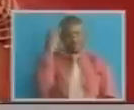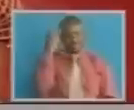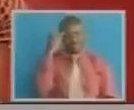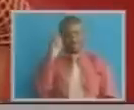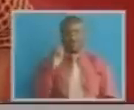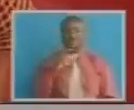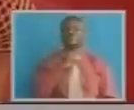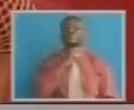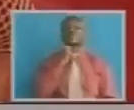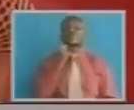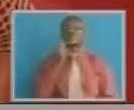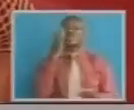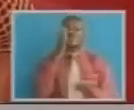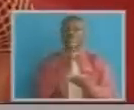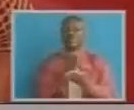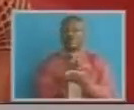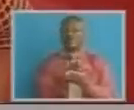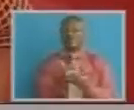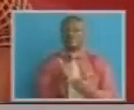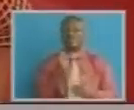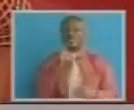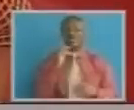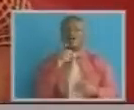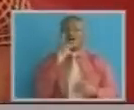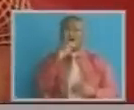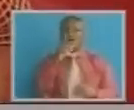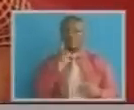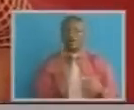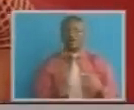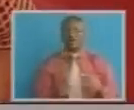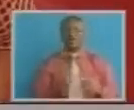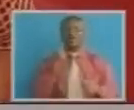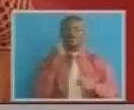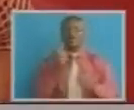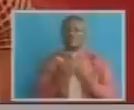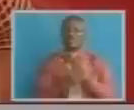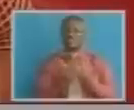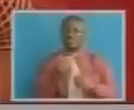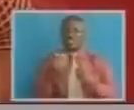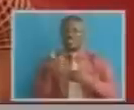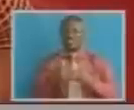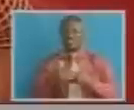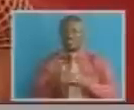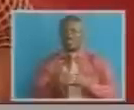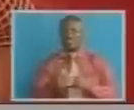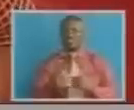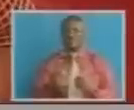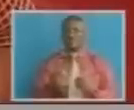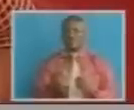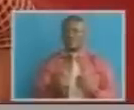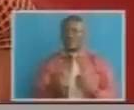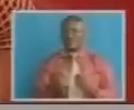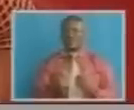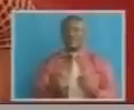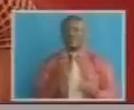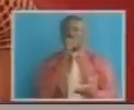ifuatavyo ni Kweli kabisa uko uzoefu ambao umekuwa ukifanyika katika nchi nyingine za jirani Kama alivyosema na